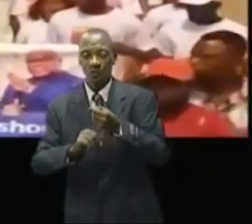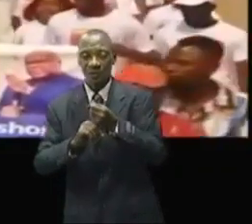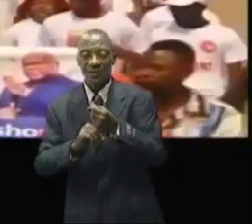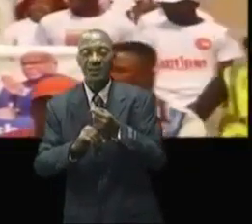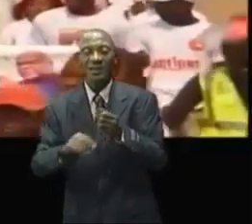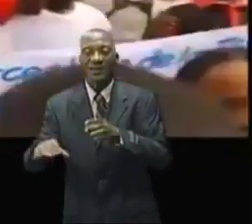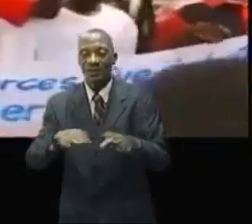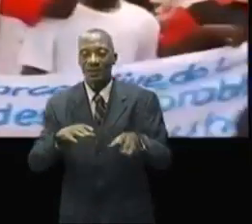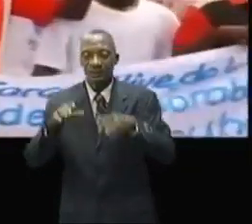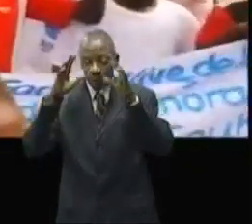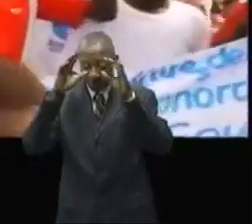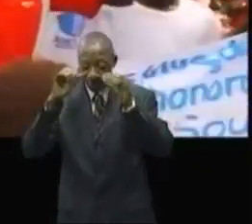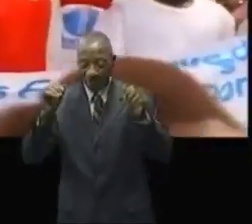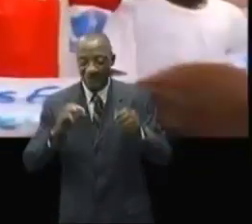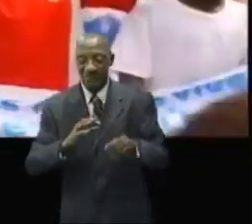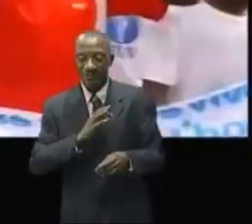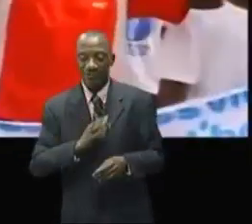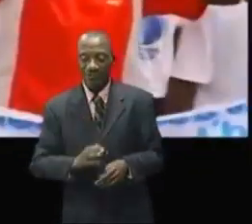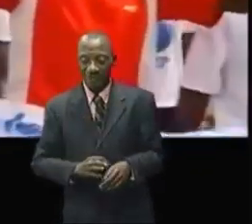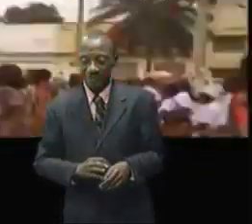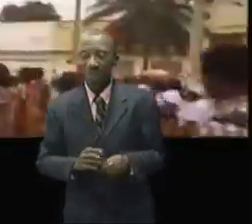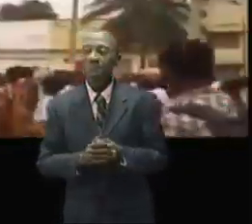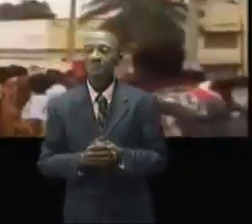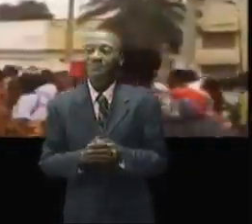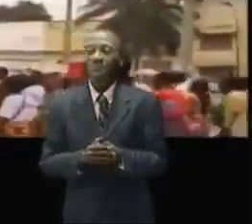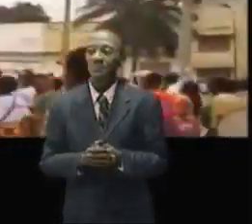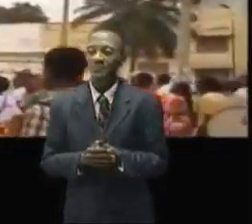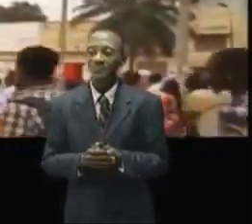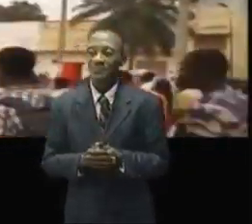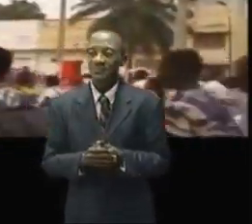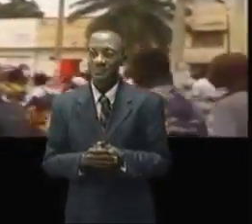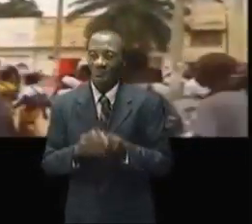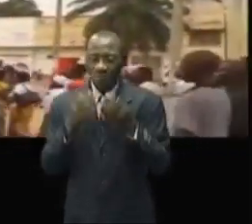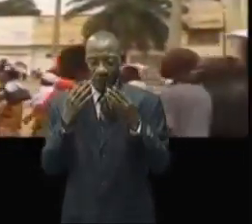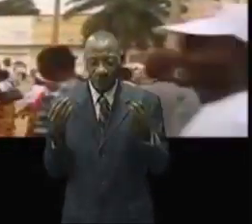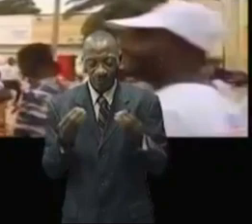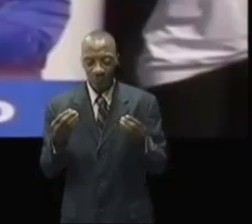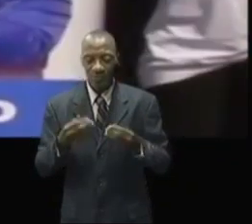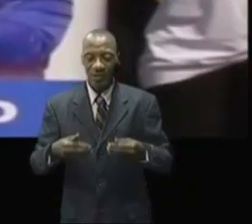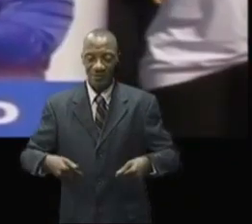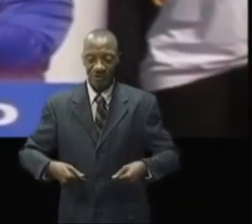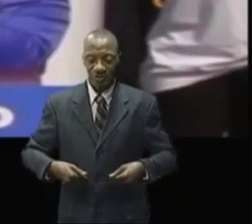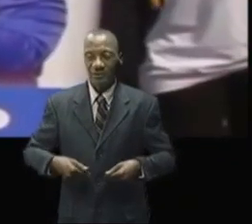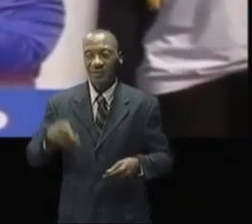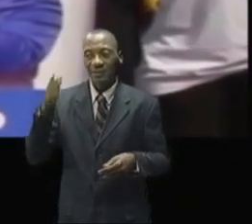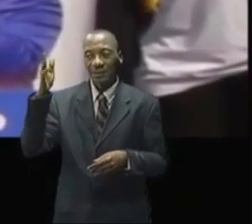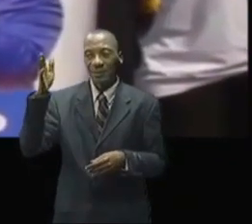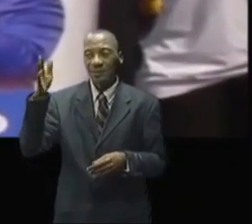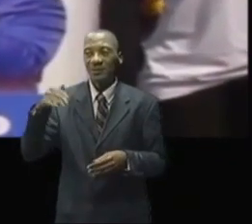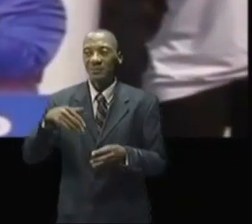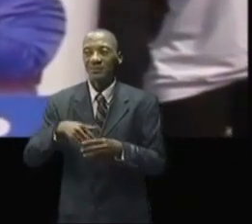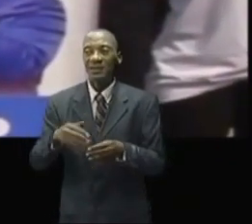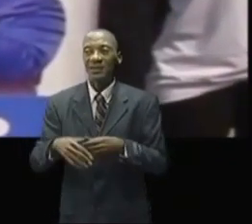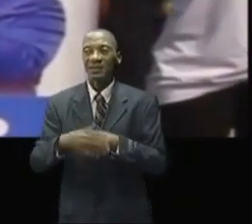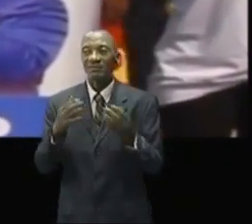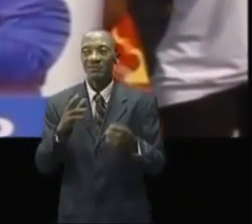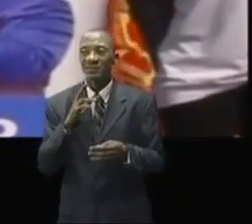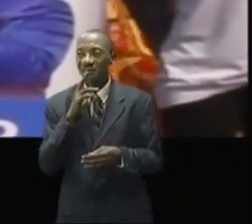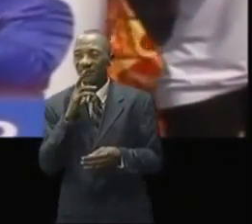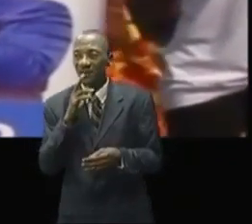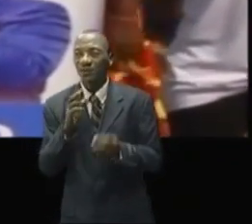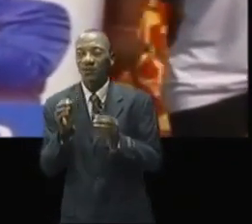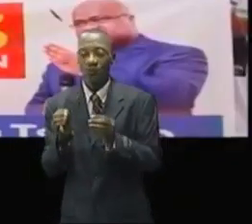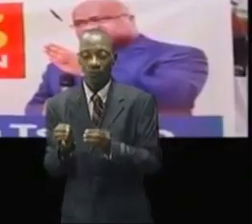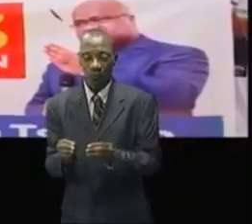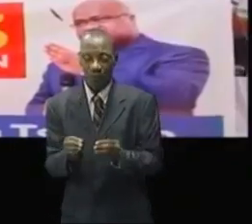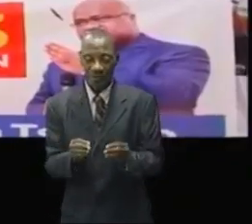également réitéré leur soutien à la candidature de Félix Tshisekedi à la présidentielle de 2023 et exhortent tous les compatriotes